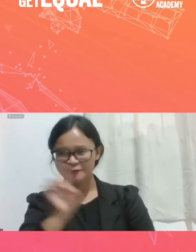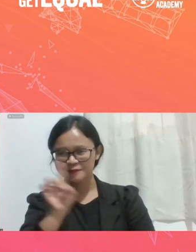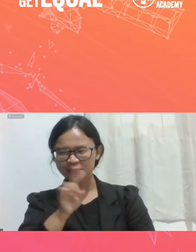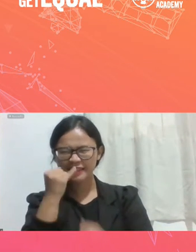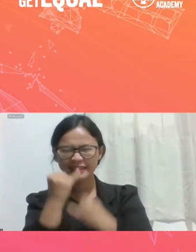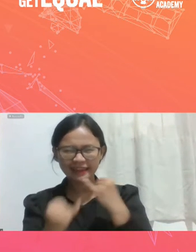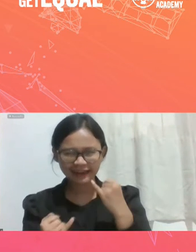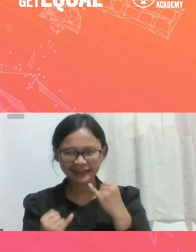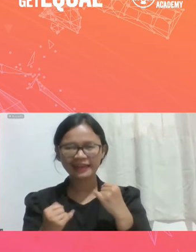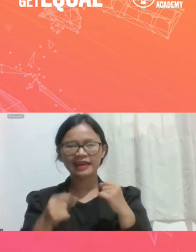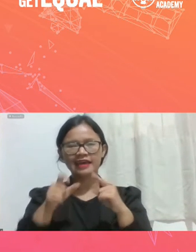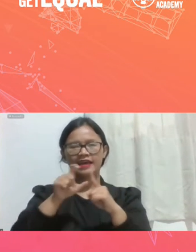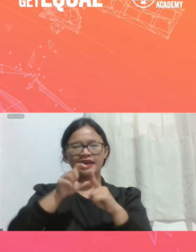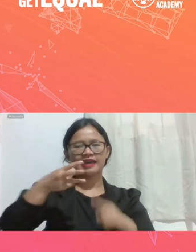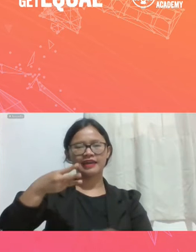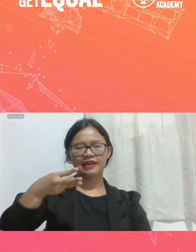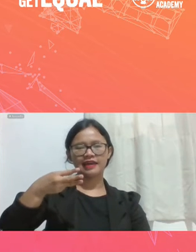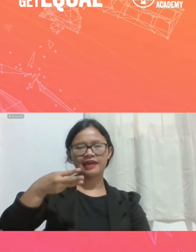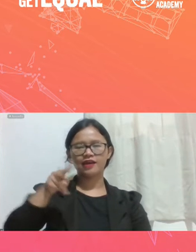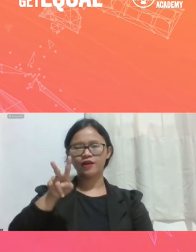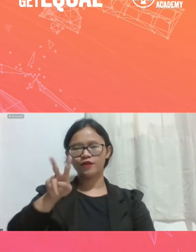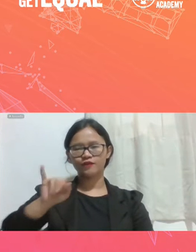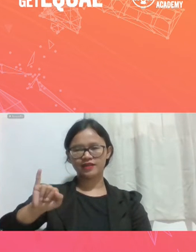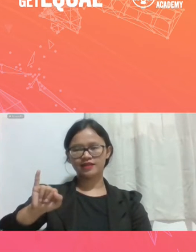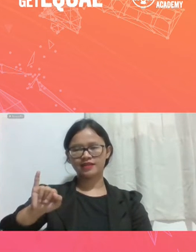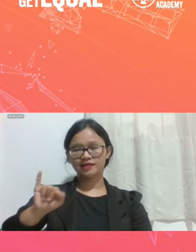terakhir, ada Devi. Halo, Devi.